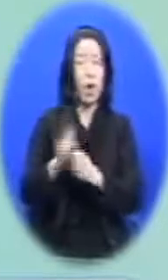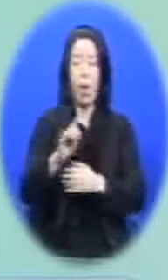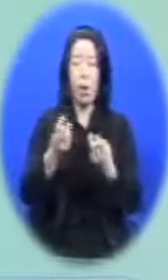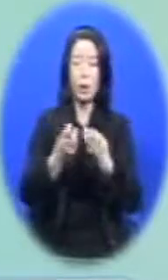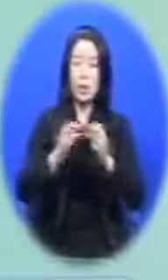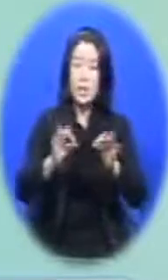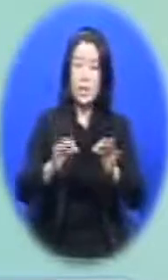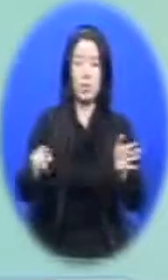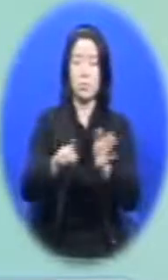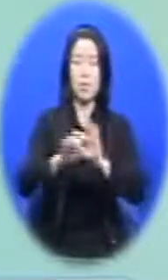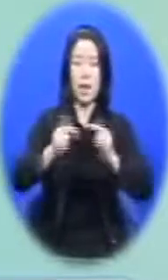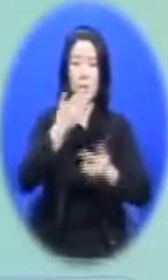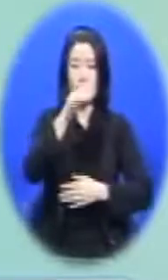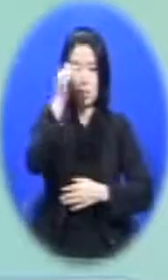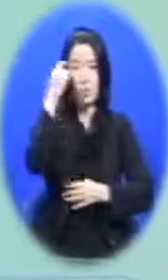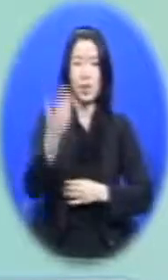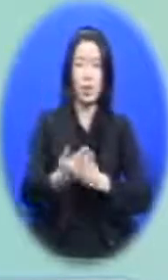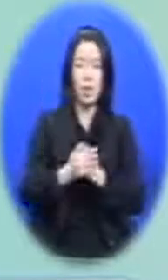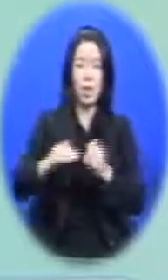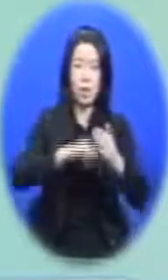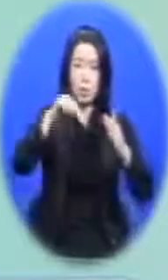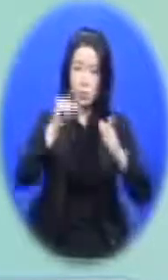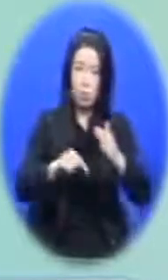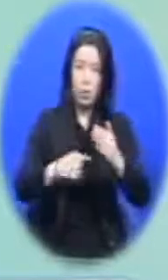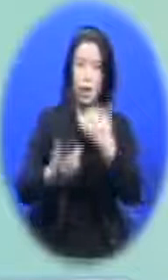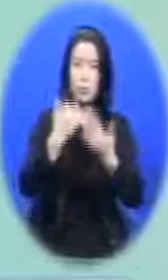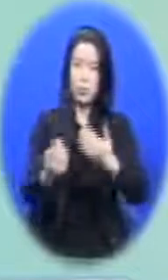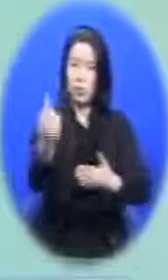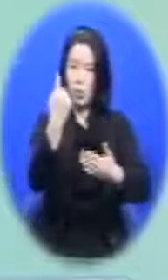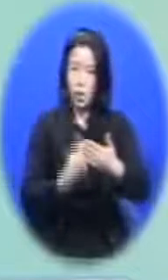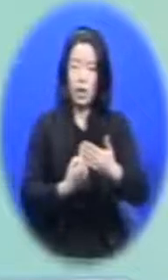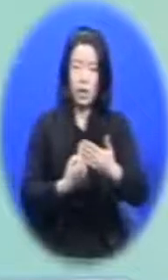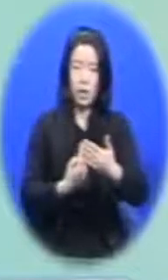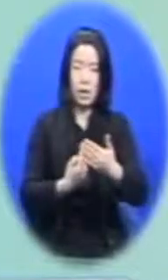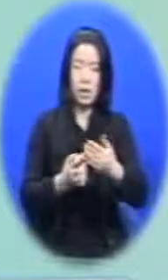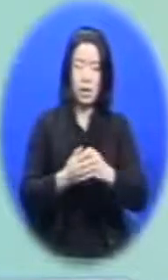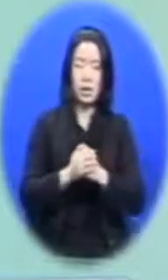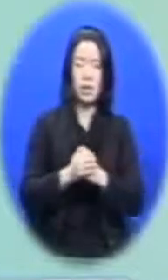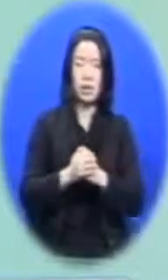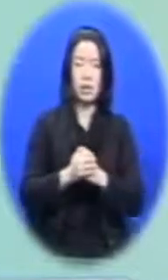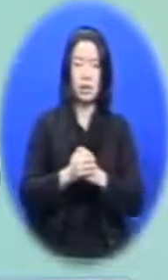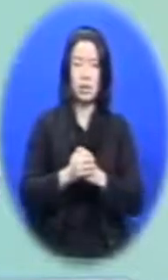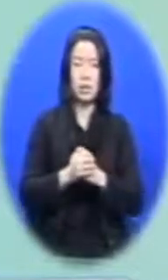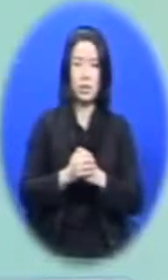어떻게 이제는 안 믿을 수가 있겠어요? 우리 속에 불이 들어와 버렸는데.